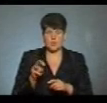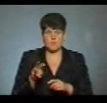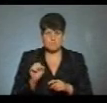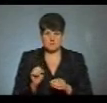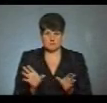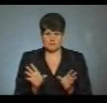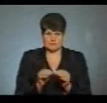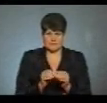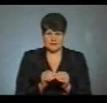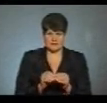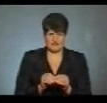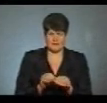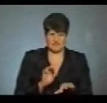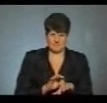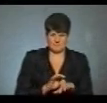патологія.